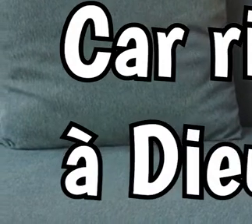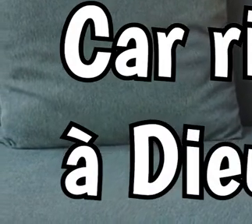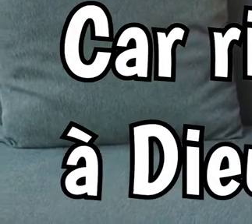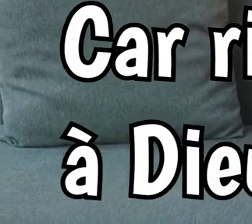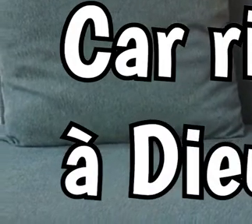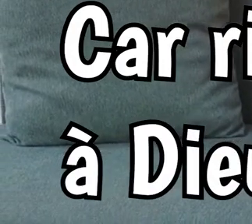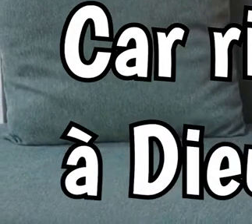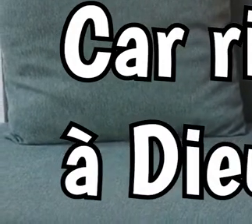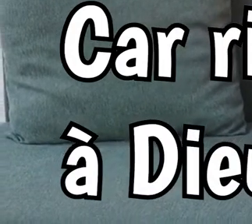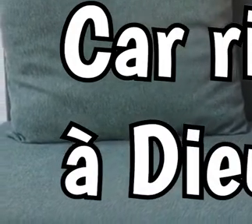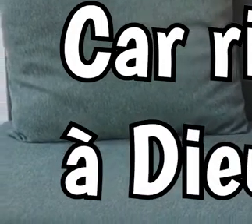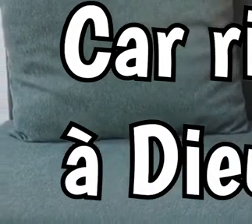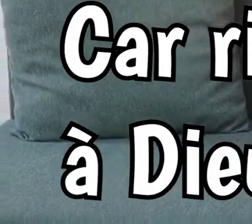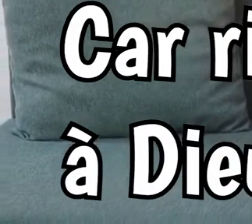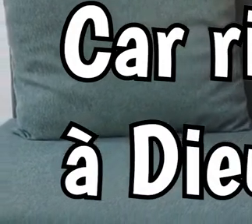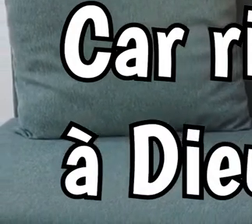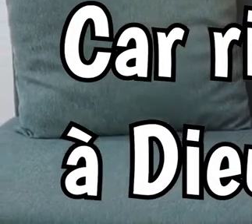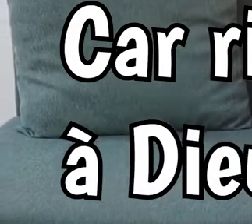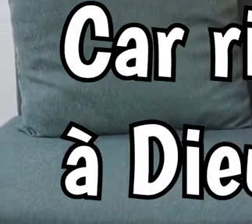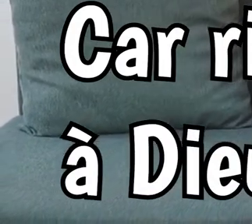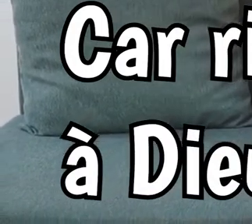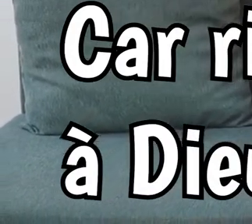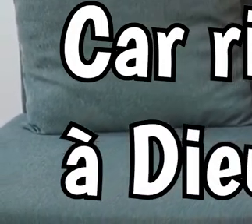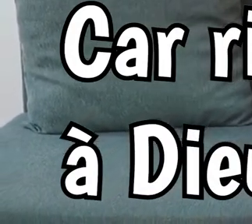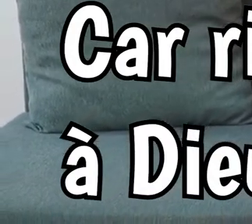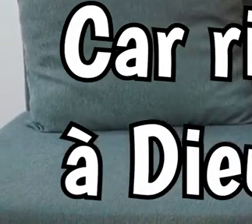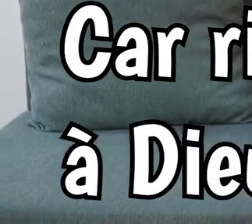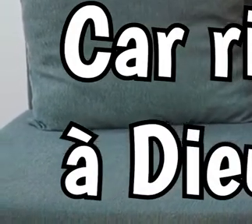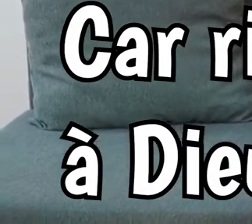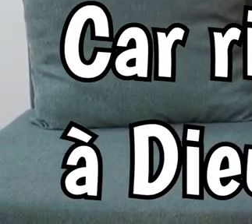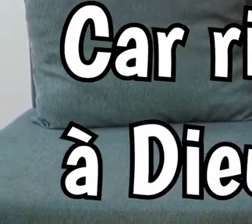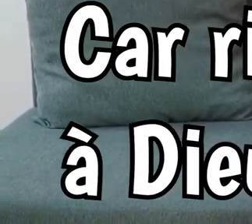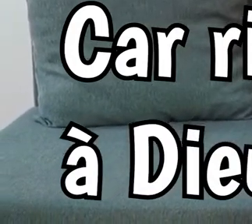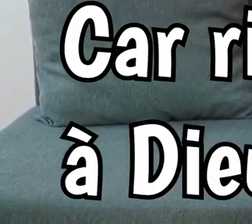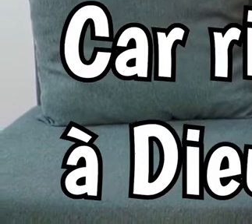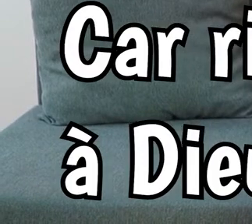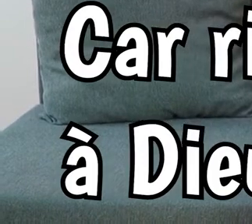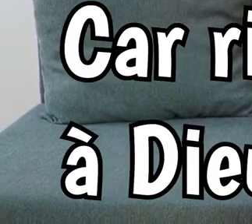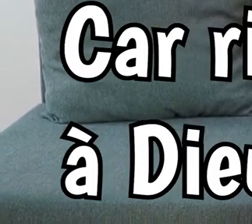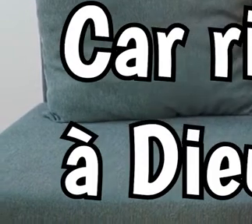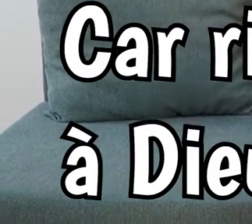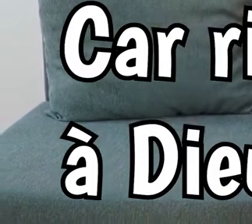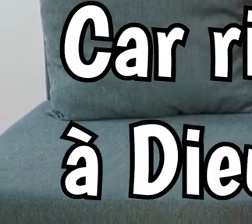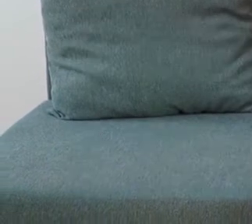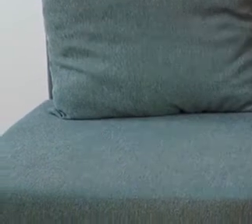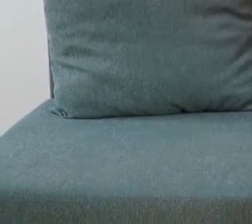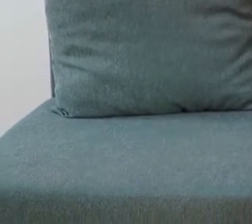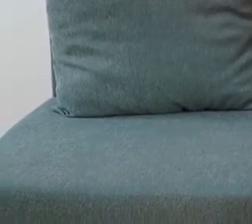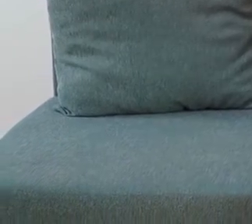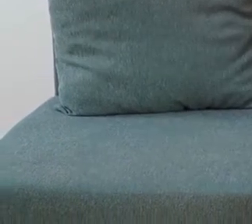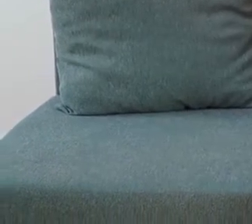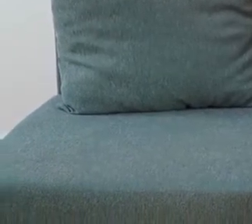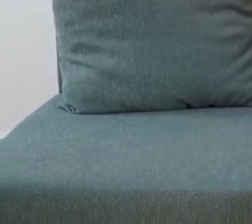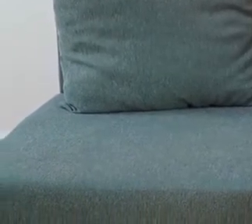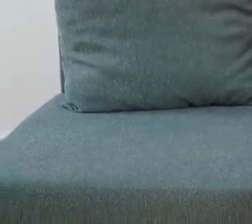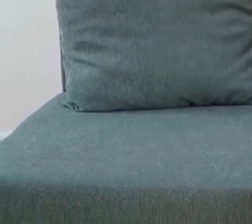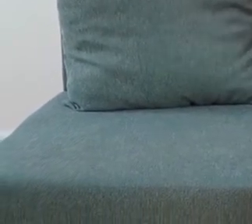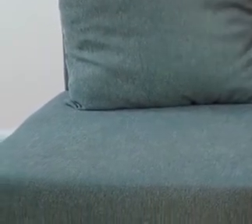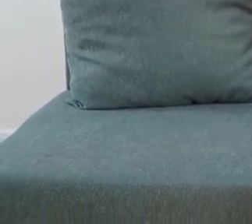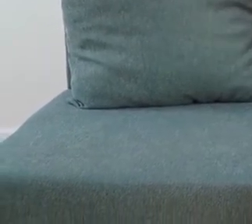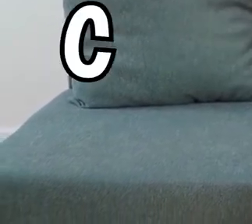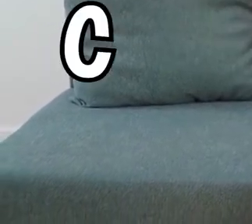Luc 1, 37. Je n'ai rien entendu. On recommence un peu plus fort.